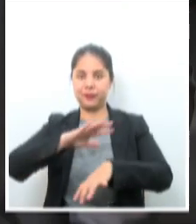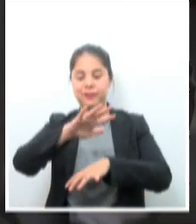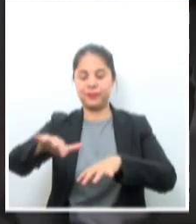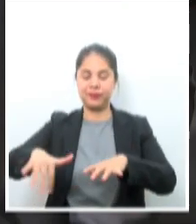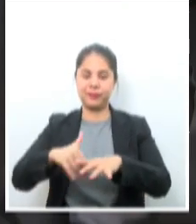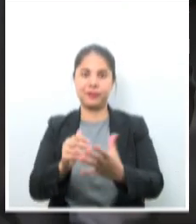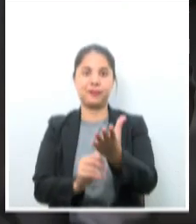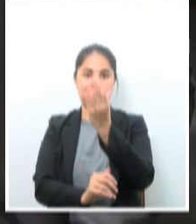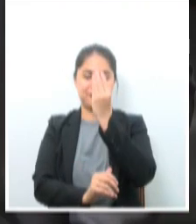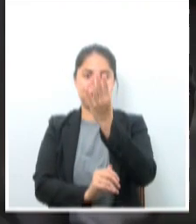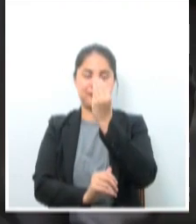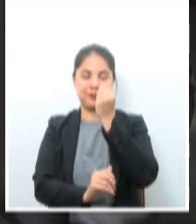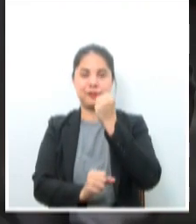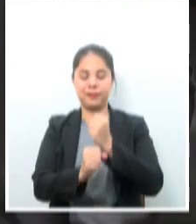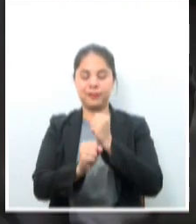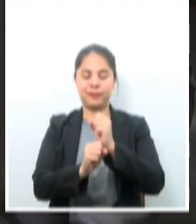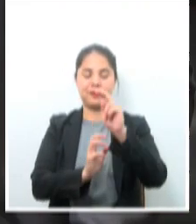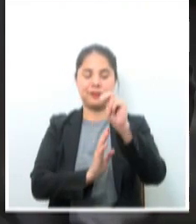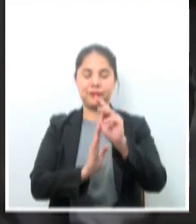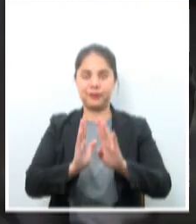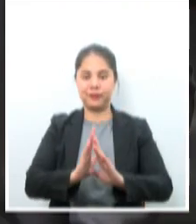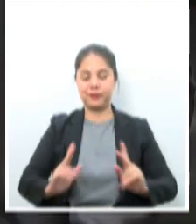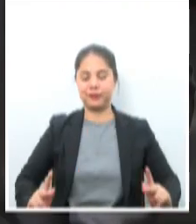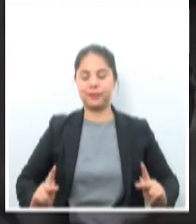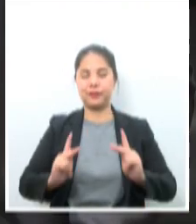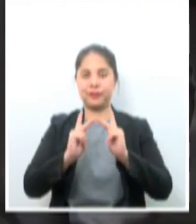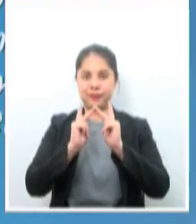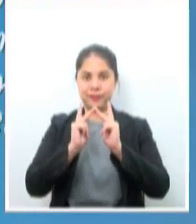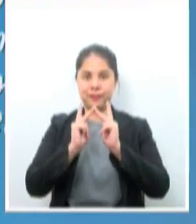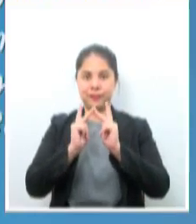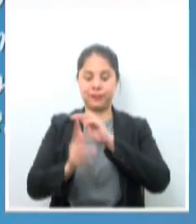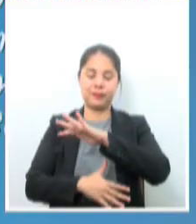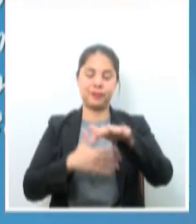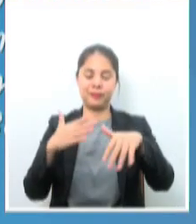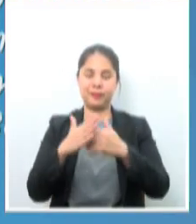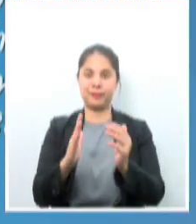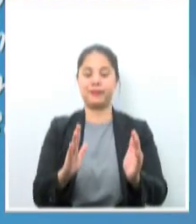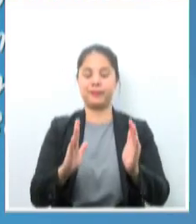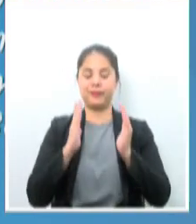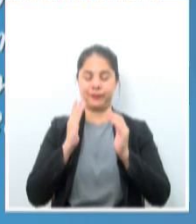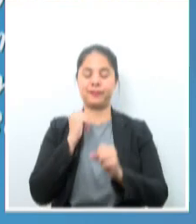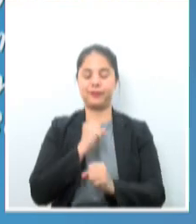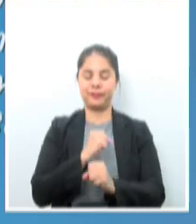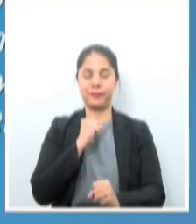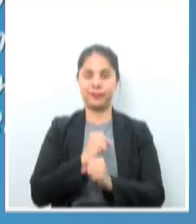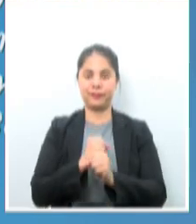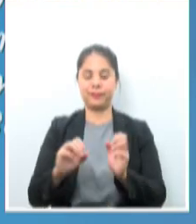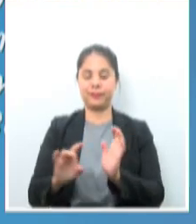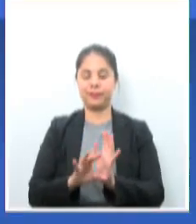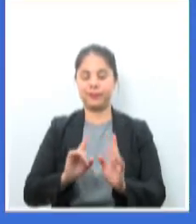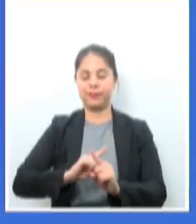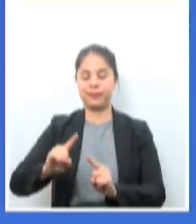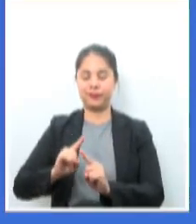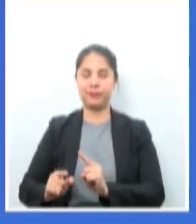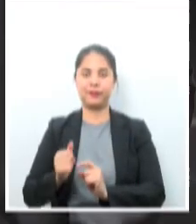รวงศึกษาธิการภายใต้นโยบายการศึกษาของกระทรวงศึกษาธิการข้างต้นไปเป็นกรอบแนวทางในการดำเนินงานให้เกิดประสิทธิภาพและประสิทธิผ